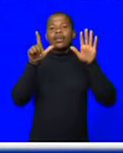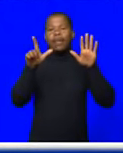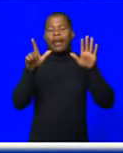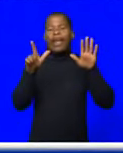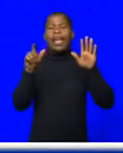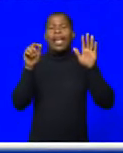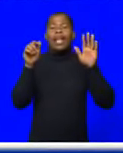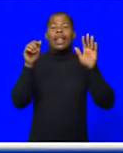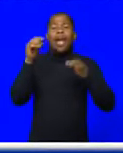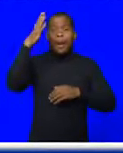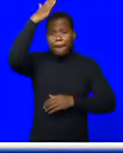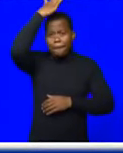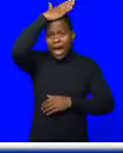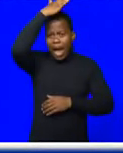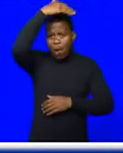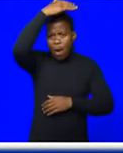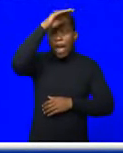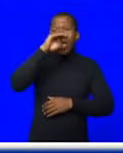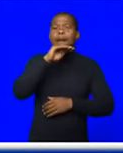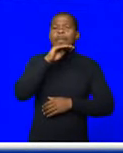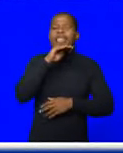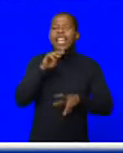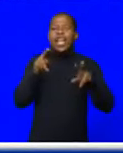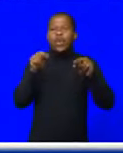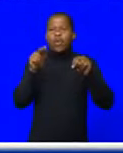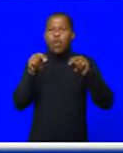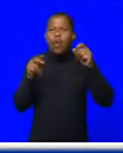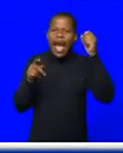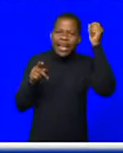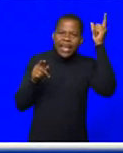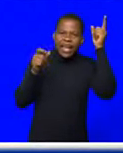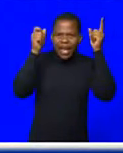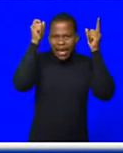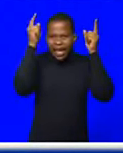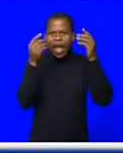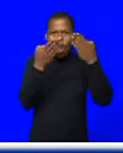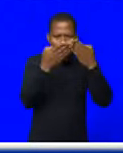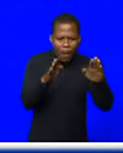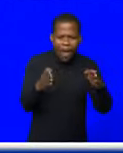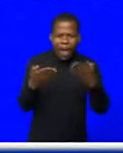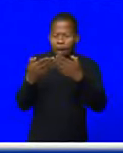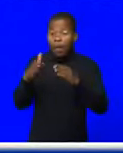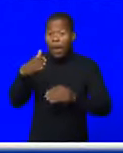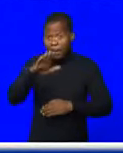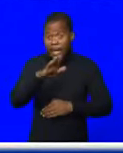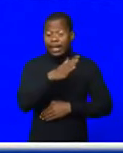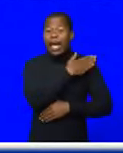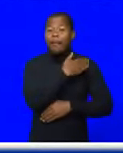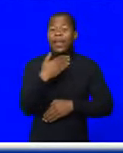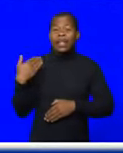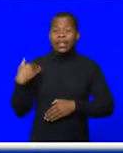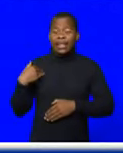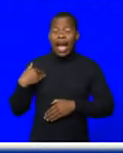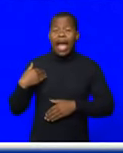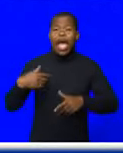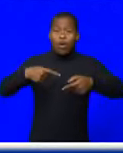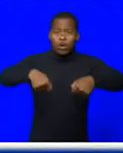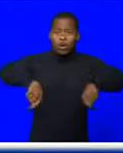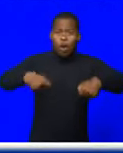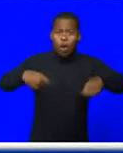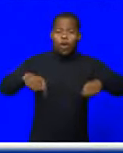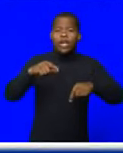labaphothulile ukuthi bangesabi kuthatha tincumo letingakake tathathwa ngulabanye. Nduna beyikade imelelwe indlunayelitiko letebantu labasha Harris